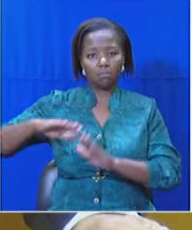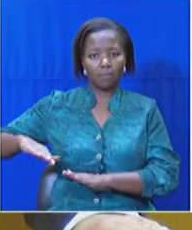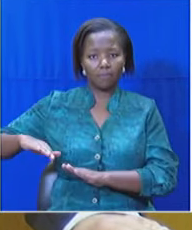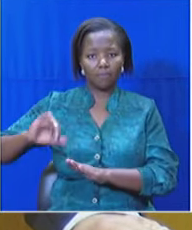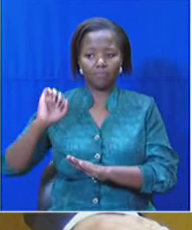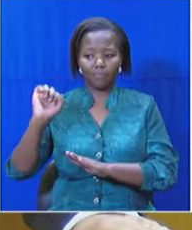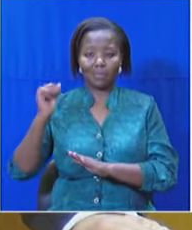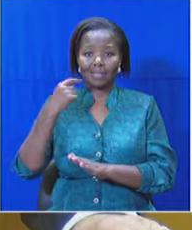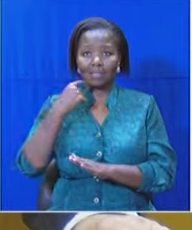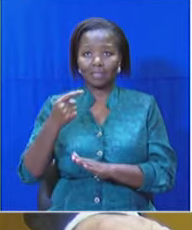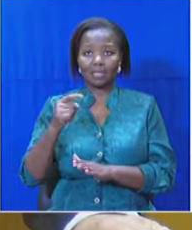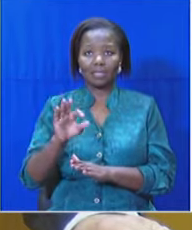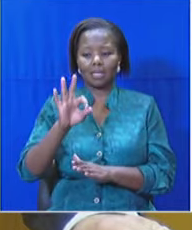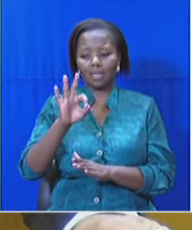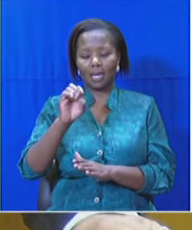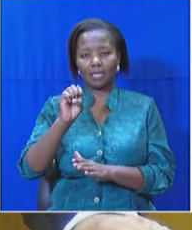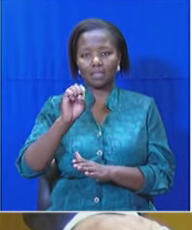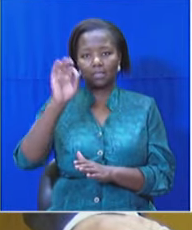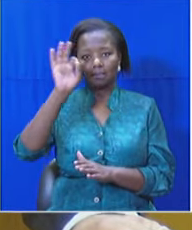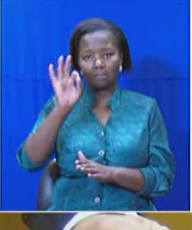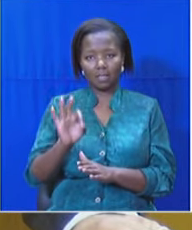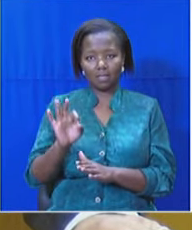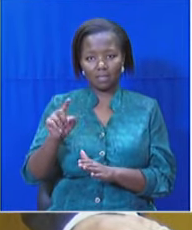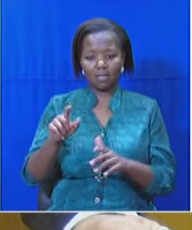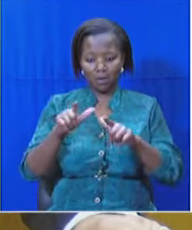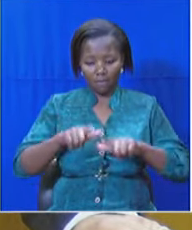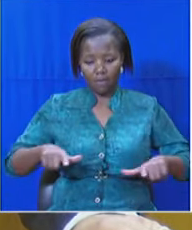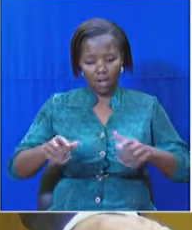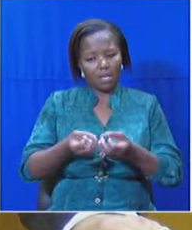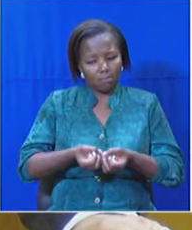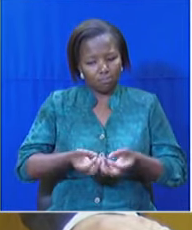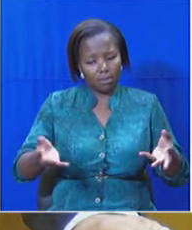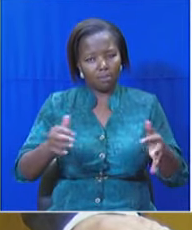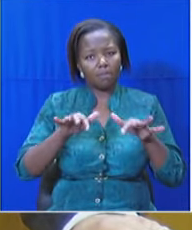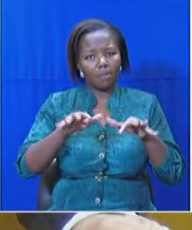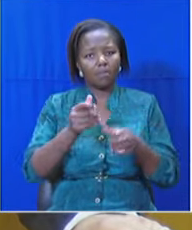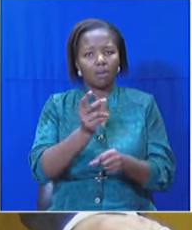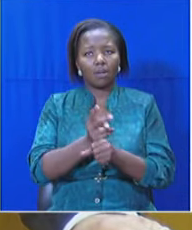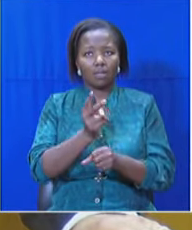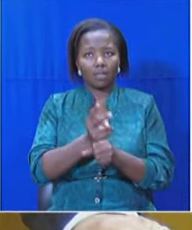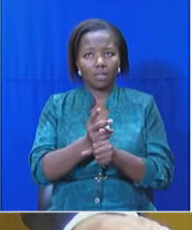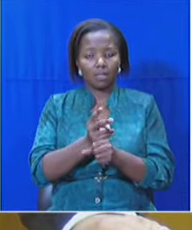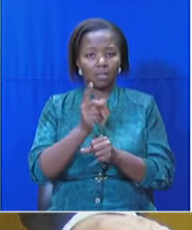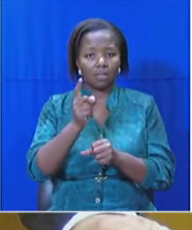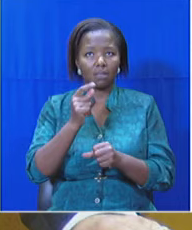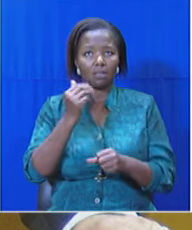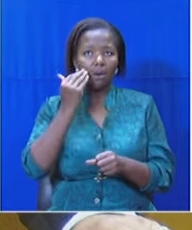30% van herverdeling van wit-blanke landbougrond na swart boere toe. U het